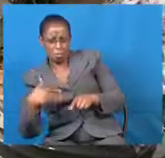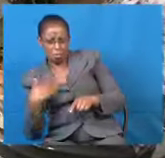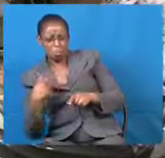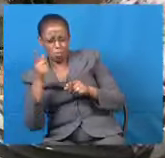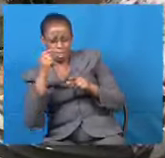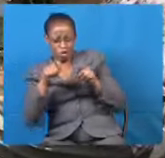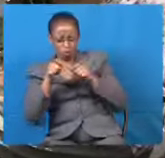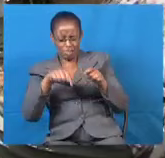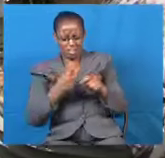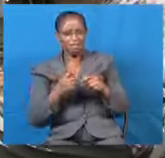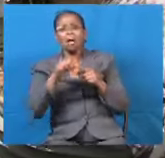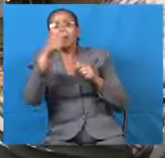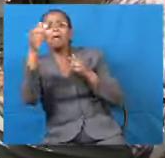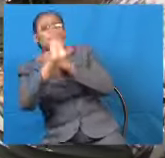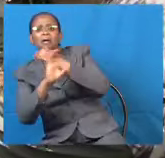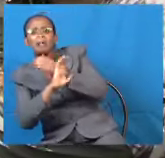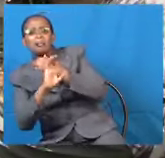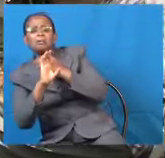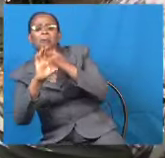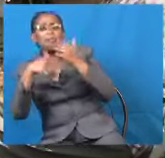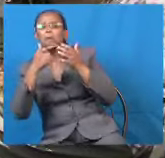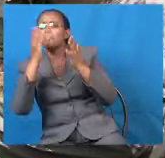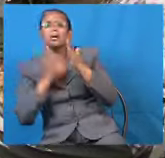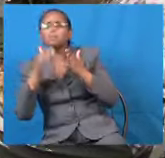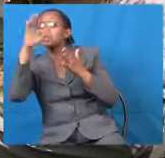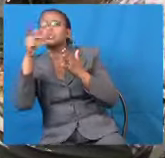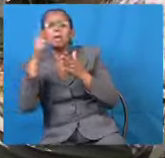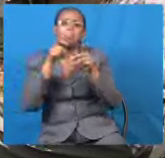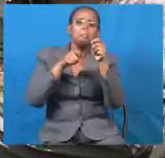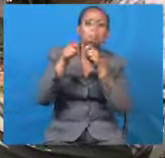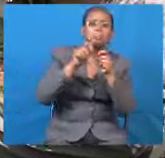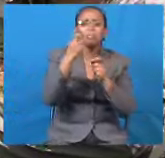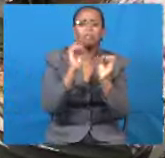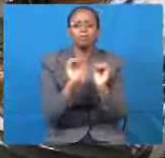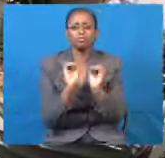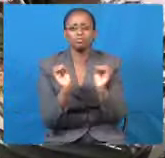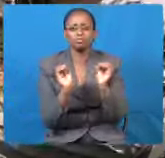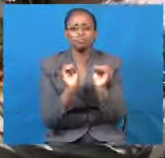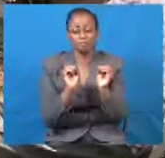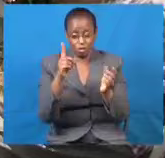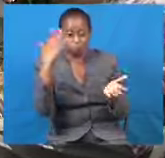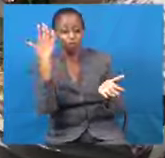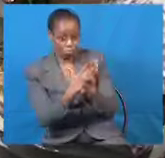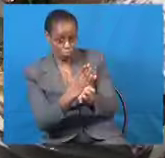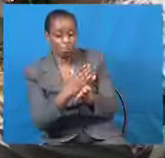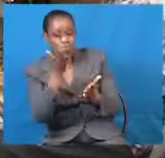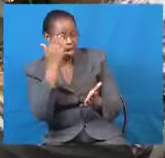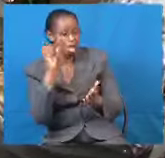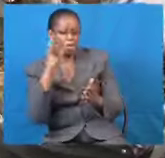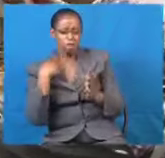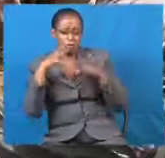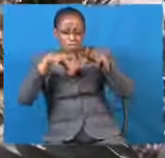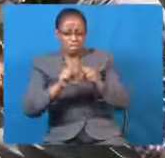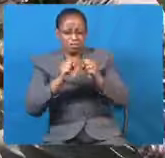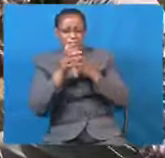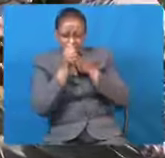wakenya tunaj tawala si wenye Hakuna nchi ingine ya nje ama mtu mwingi Wa nje aneza tuia kema kweli kabisa maake unaju sasa